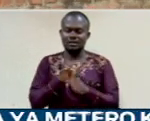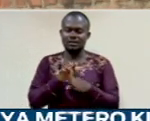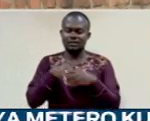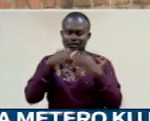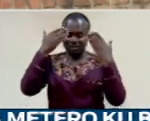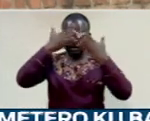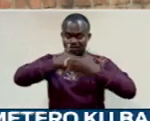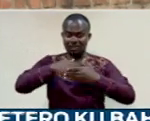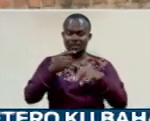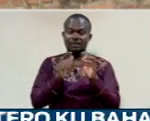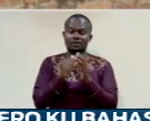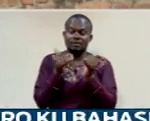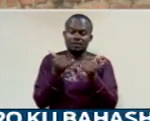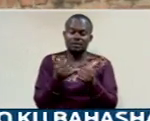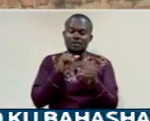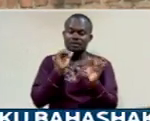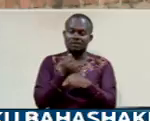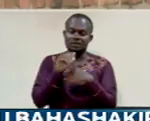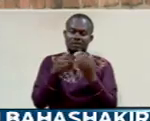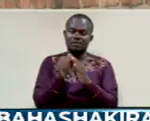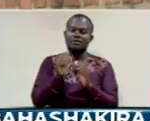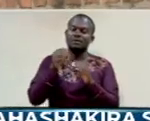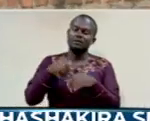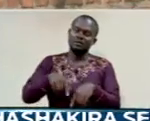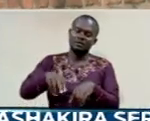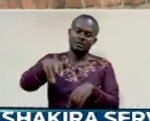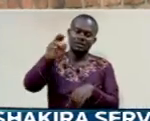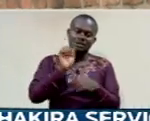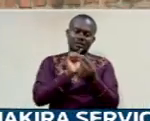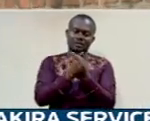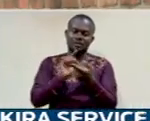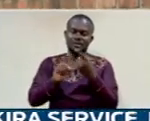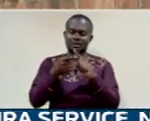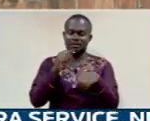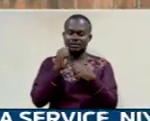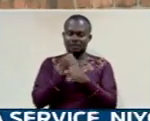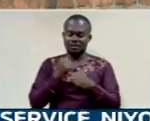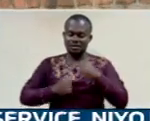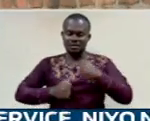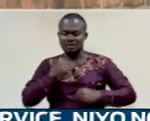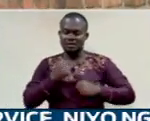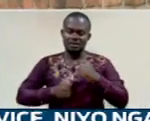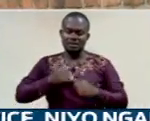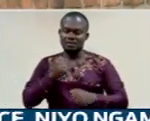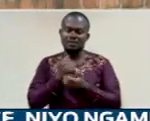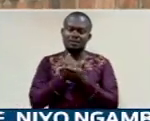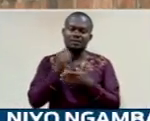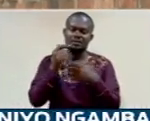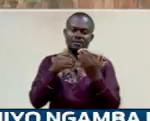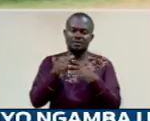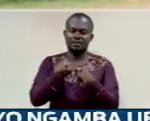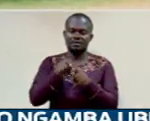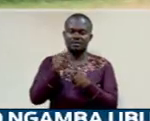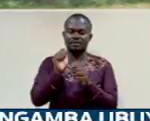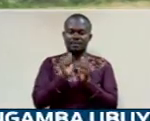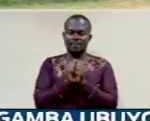nimugoroba, ako nyine bituma tutabasha kujya hanze tubonane n'inshuti, dukore siporo, turambuke, ibintu nk'ibyo